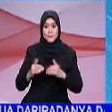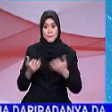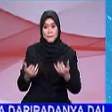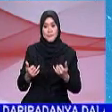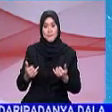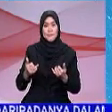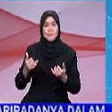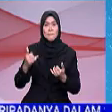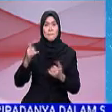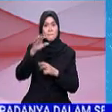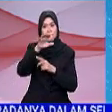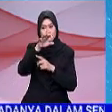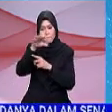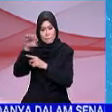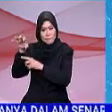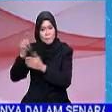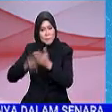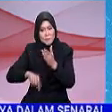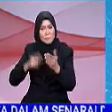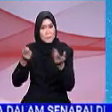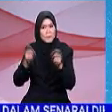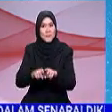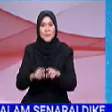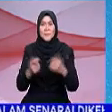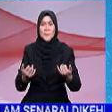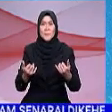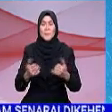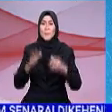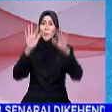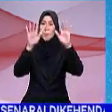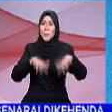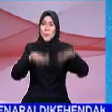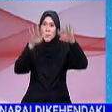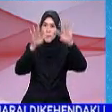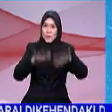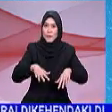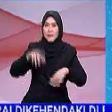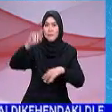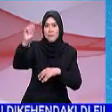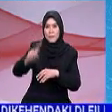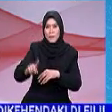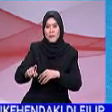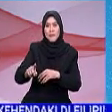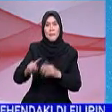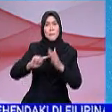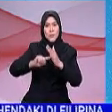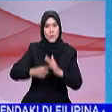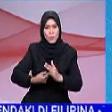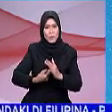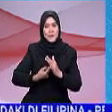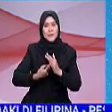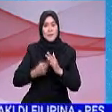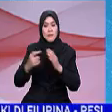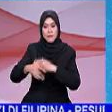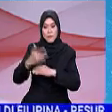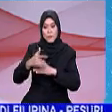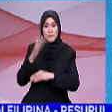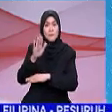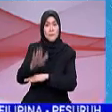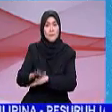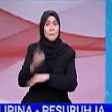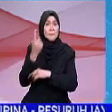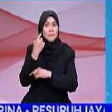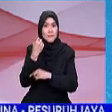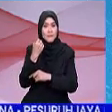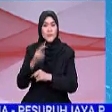radar bagi melihat apa yang berlaku sebenarnya pada hari ini. Hujan berserta ribut petir kini sudah pun mula berlaku sejak awal petang